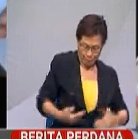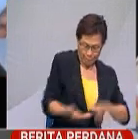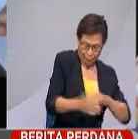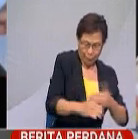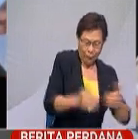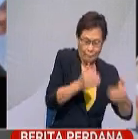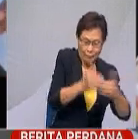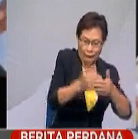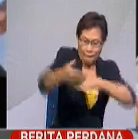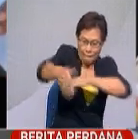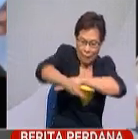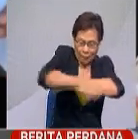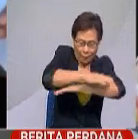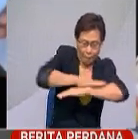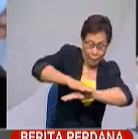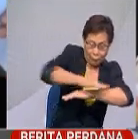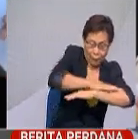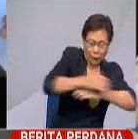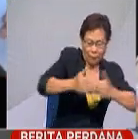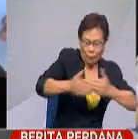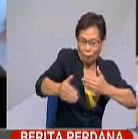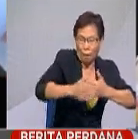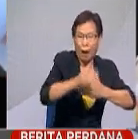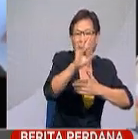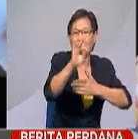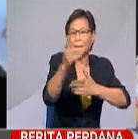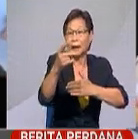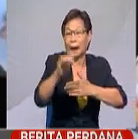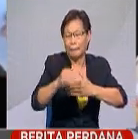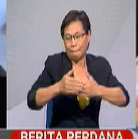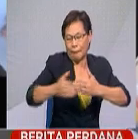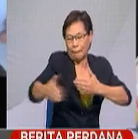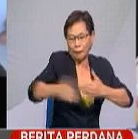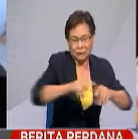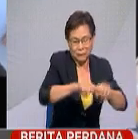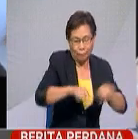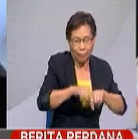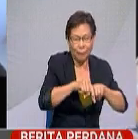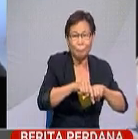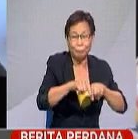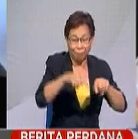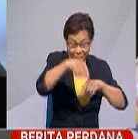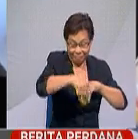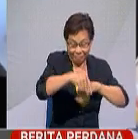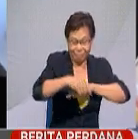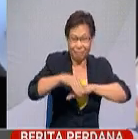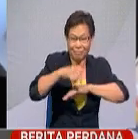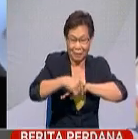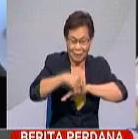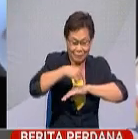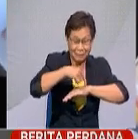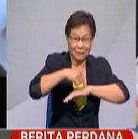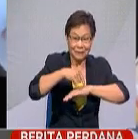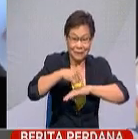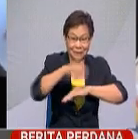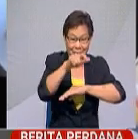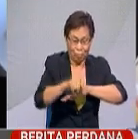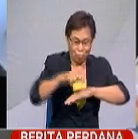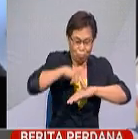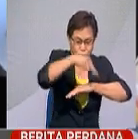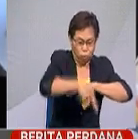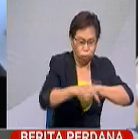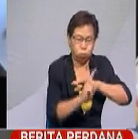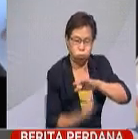dengan pantai, dalam jarak 8 km daripada tempat di mana mangsa dipercayai